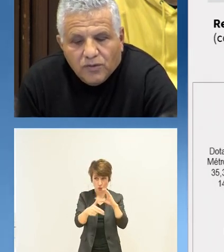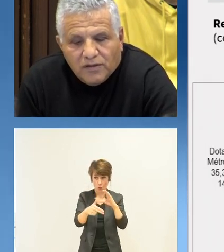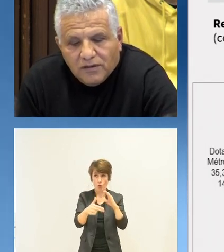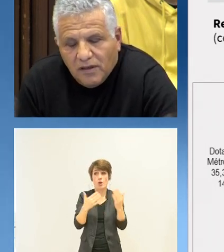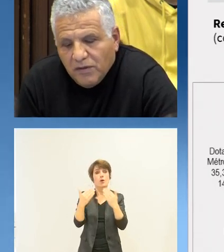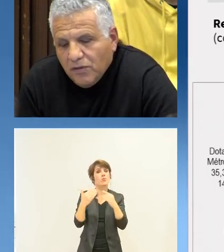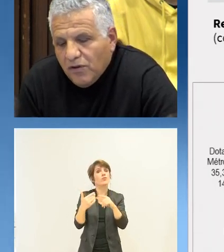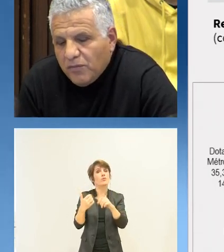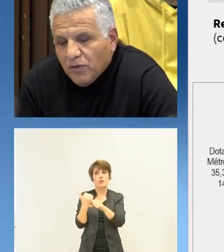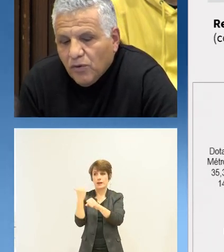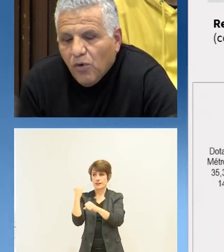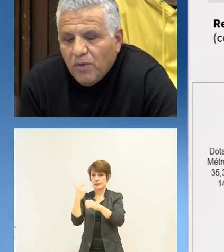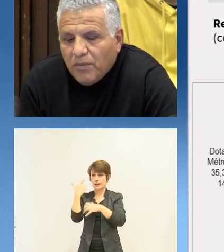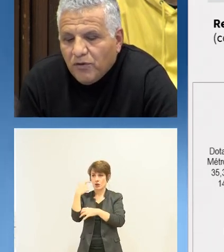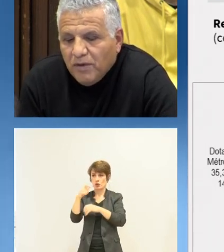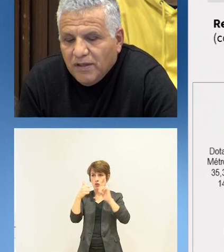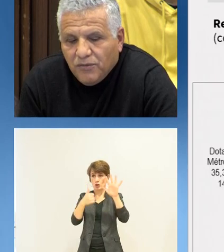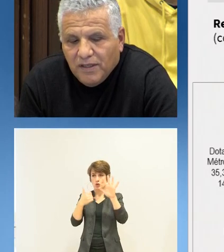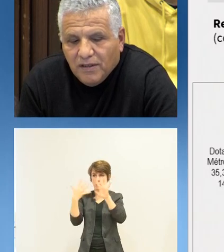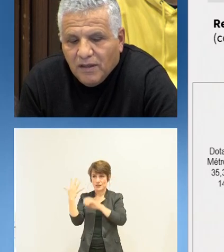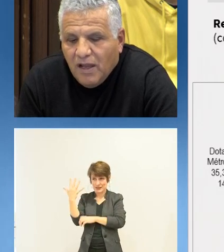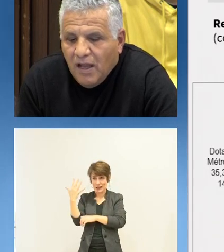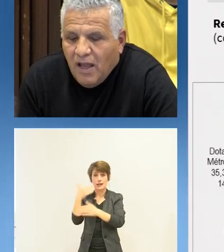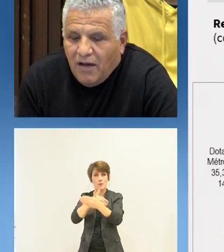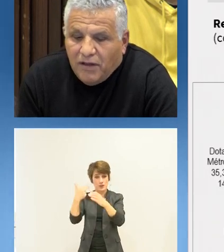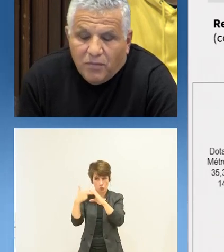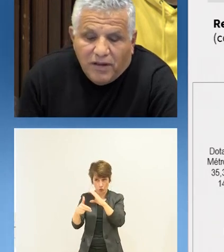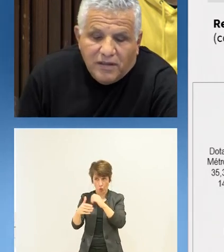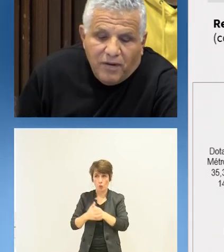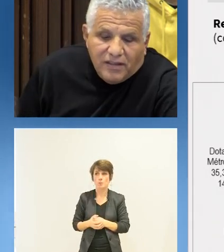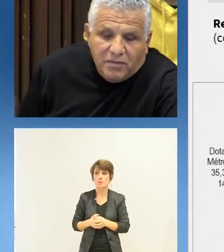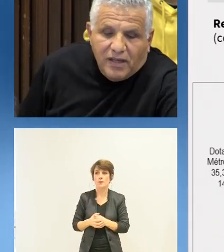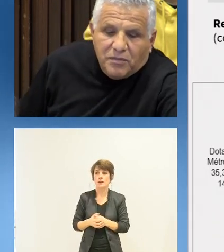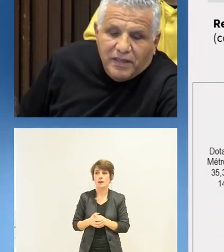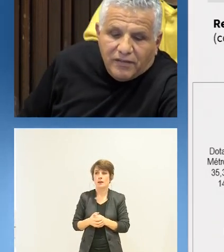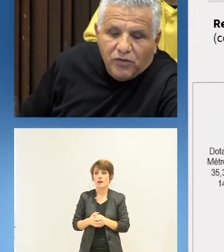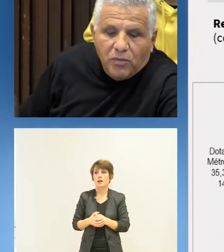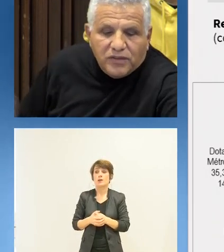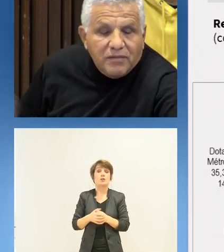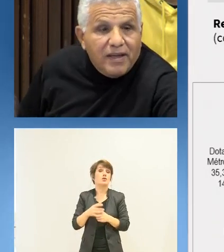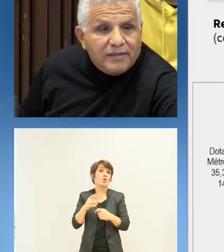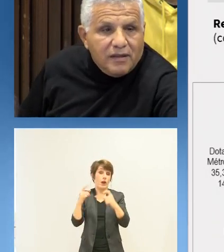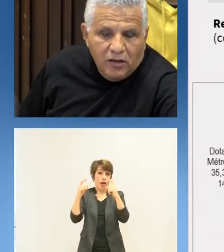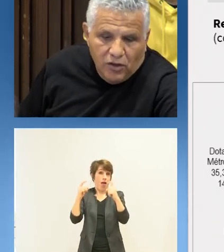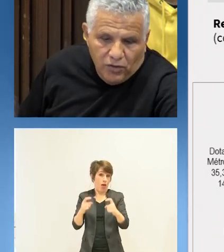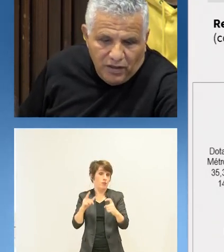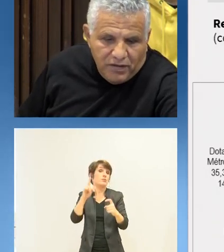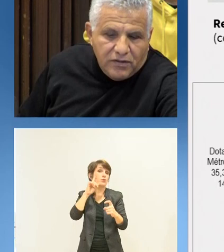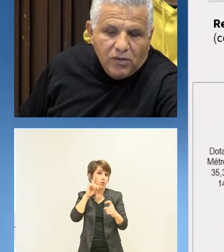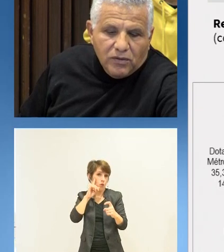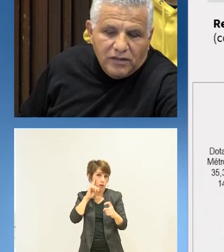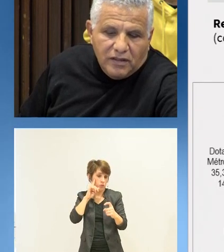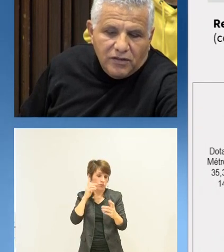265 9 millions d'euros au bp 2010 8 avec comme principales équipes explication pour cette baisse une